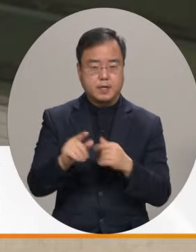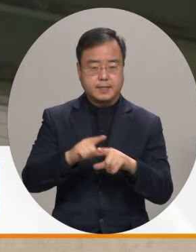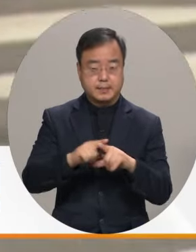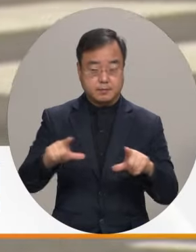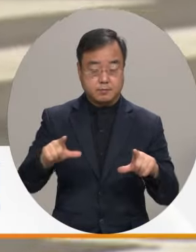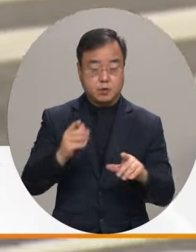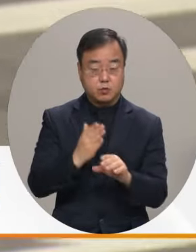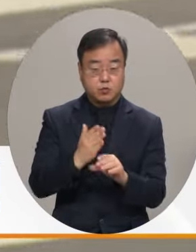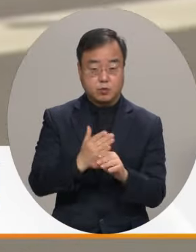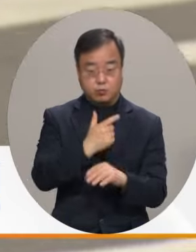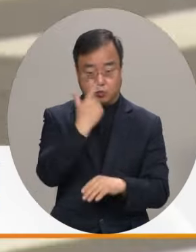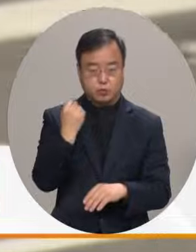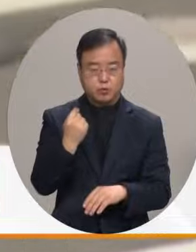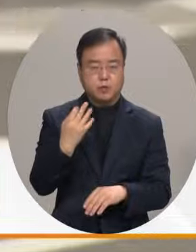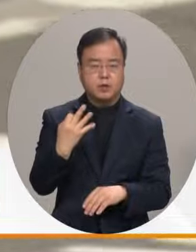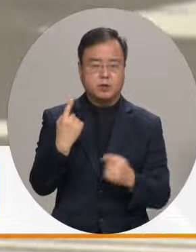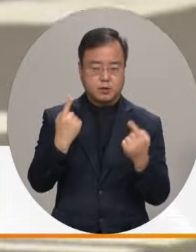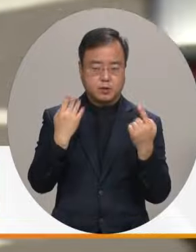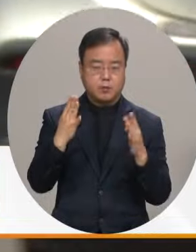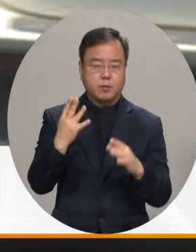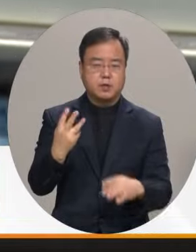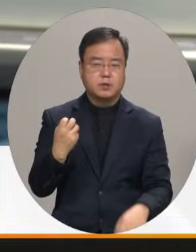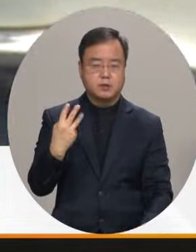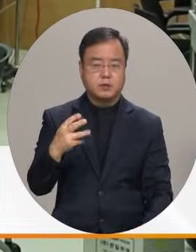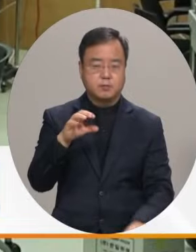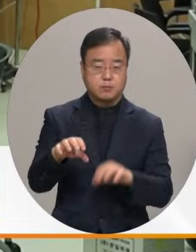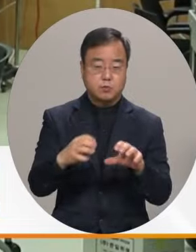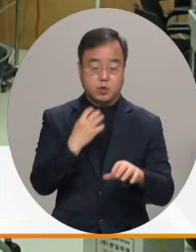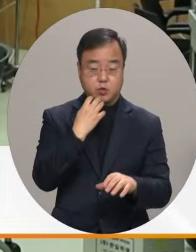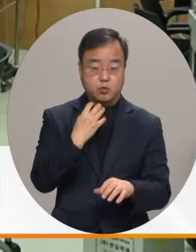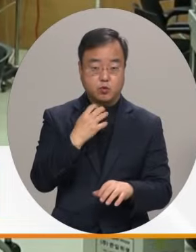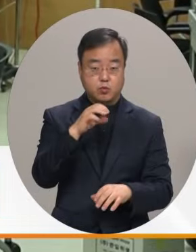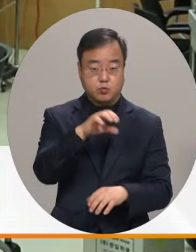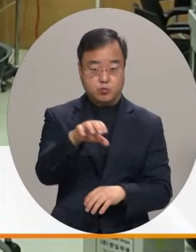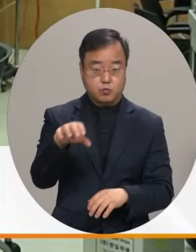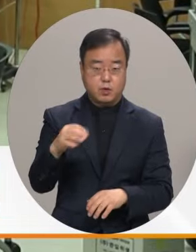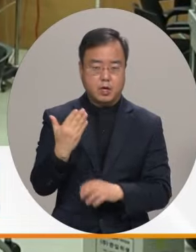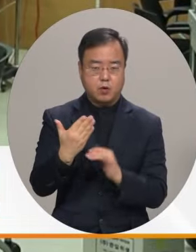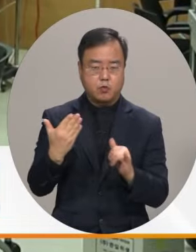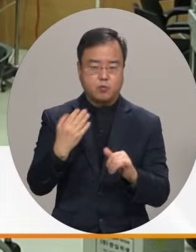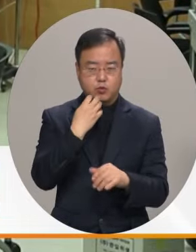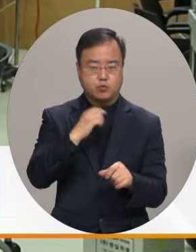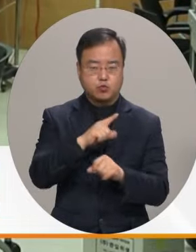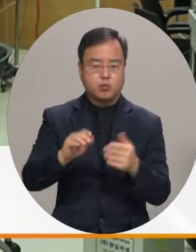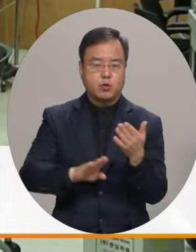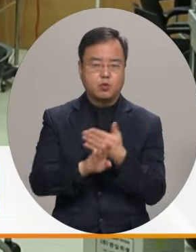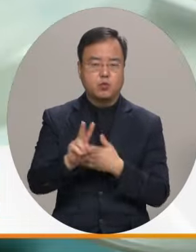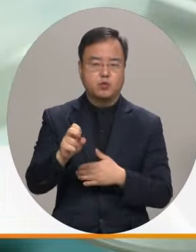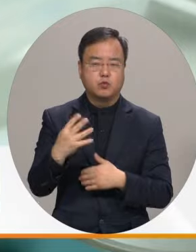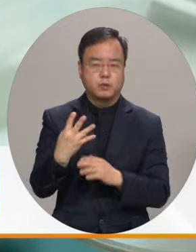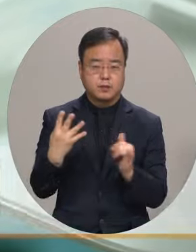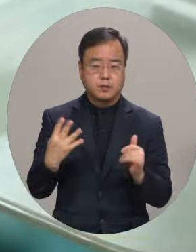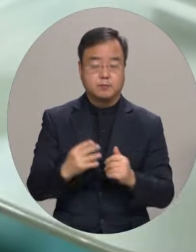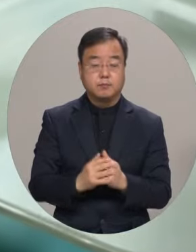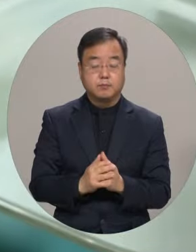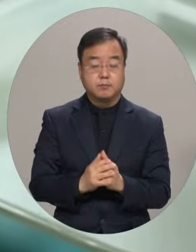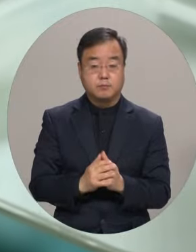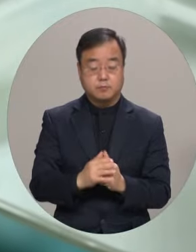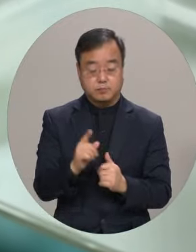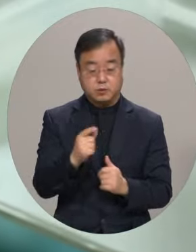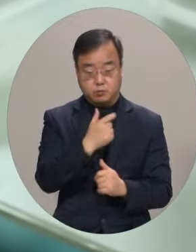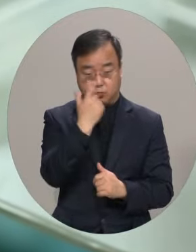14개 대학 33명으로 서울권 대학에서 아명 수도권 외 지역 대학에서 2명이었습니다 미충원 된 수잔